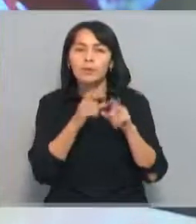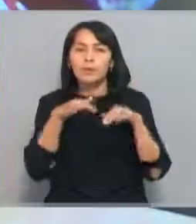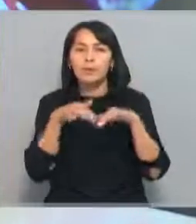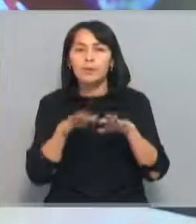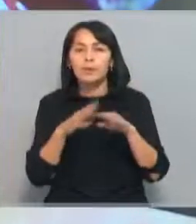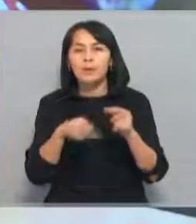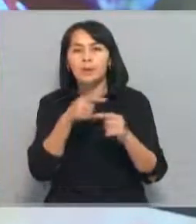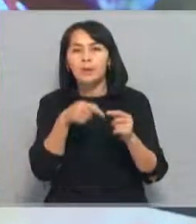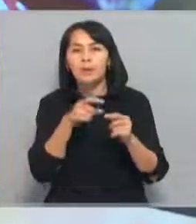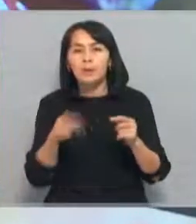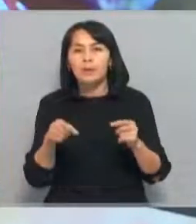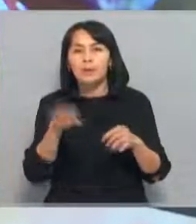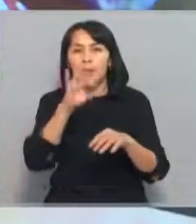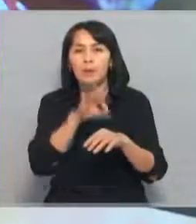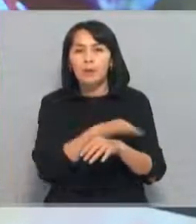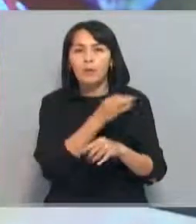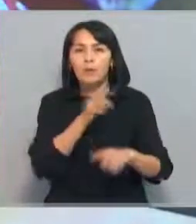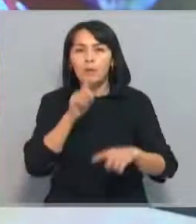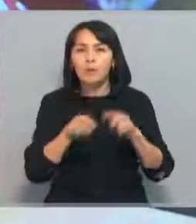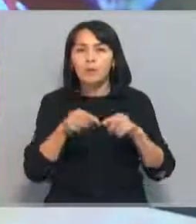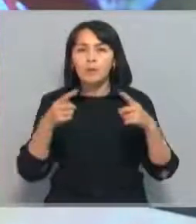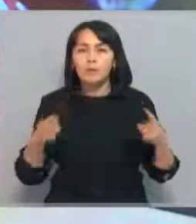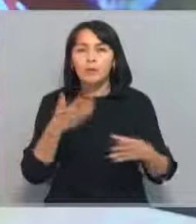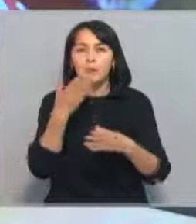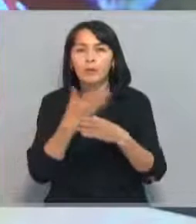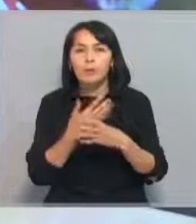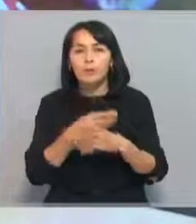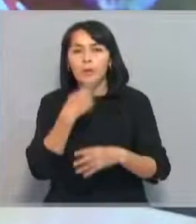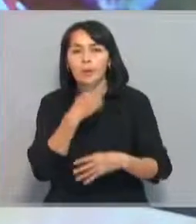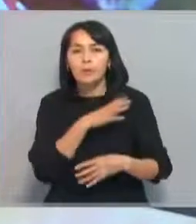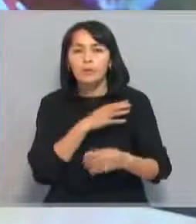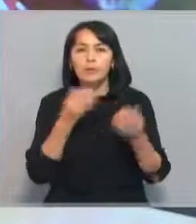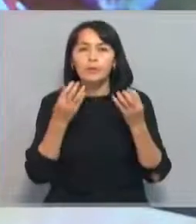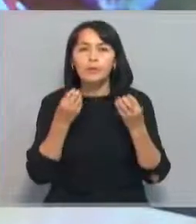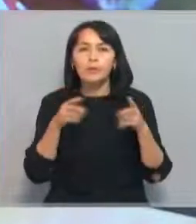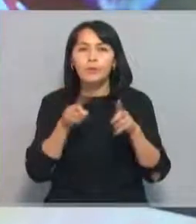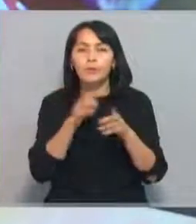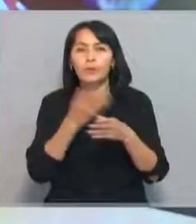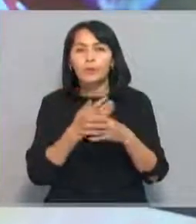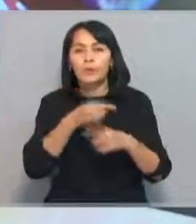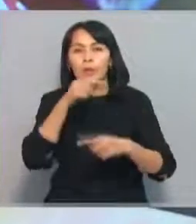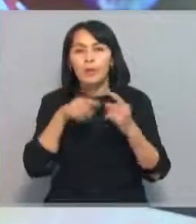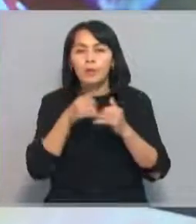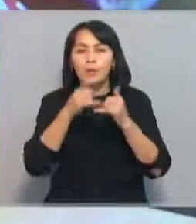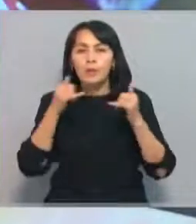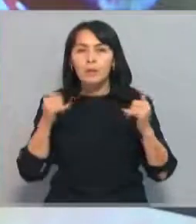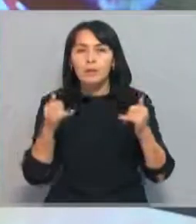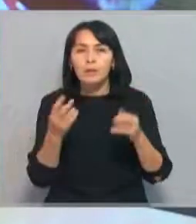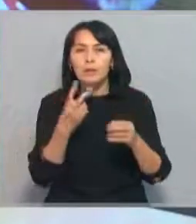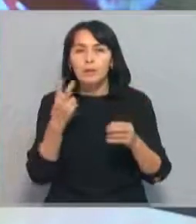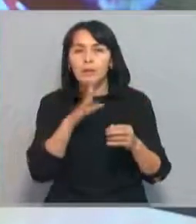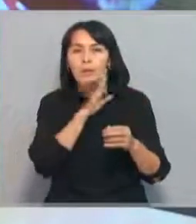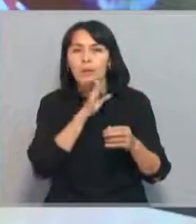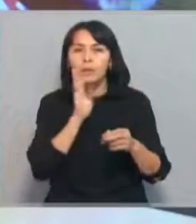бұл ісін бастауға жан-жары мен бауырлары да жан-жақты қолдау көрсеткенін айтады. Соның арқасында кәсібі өрге домалап, қос